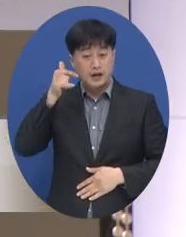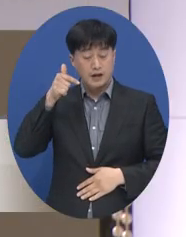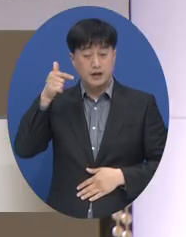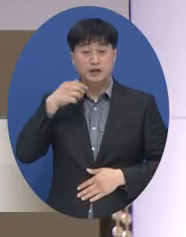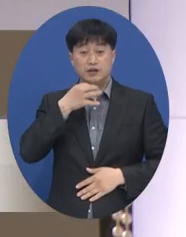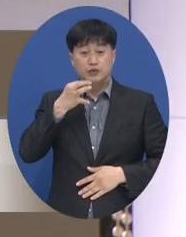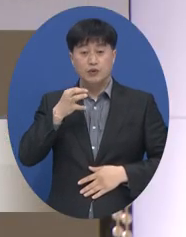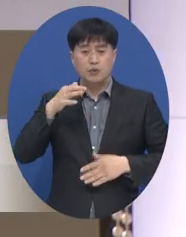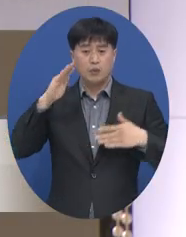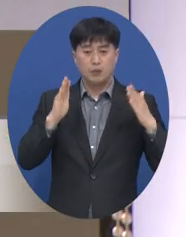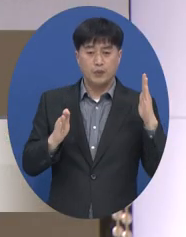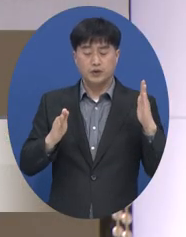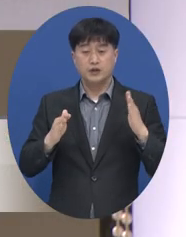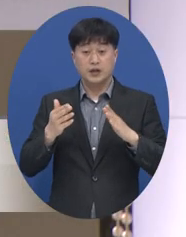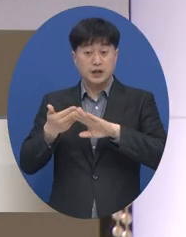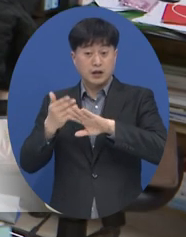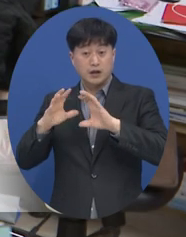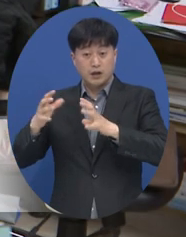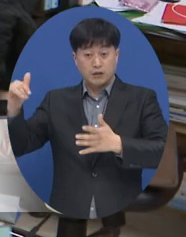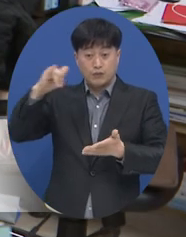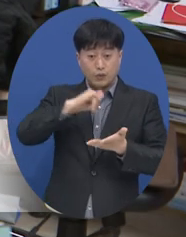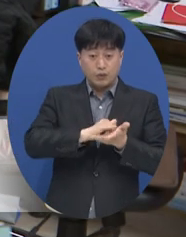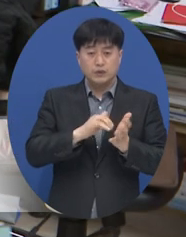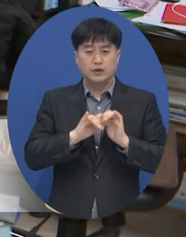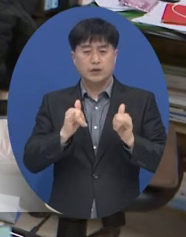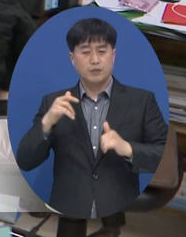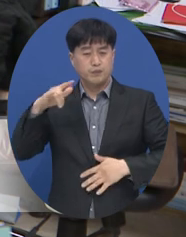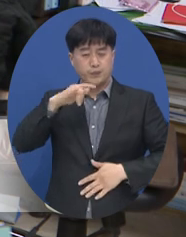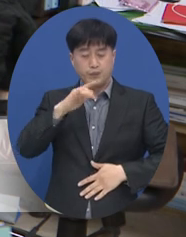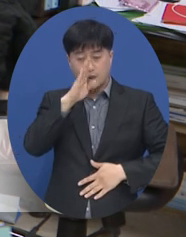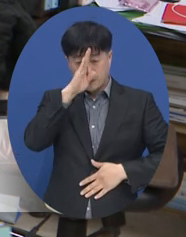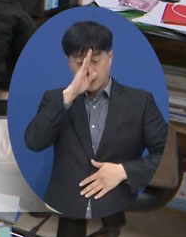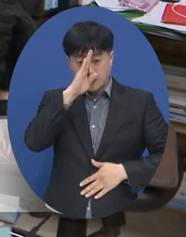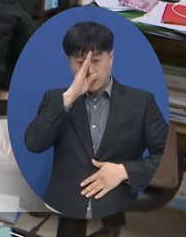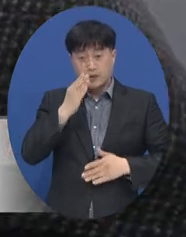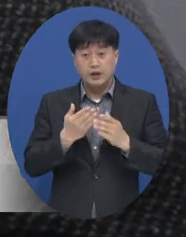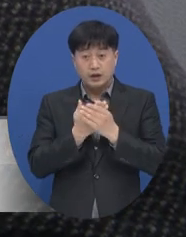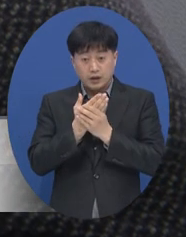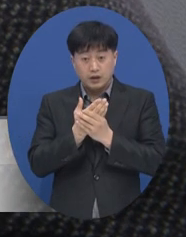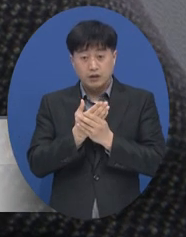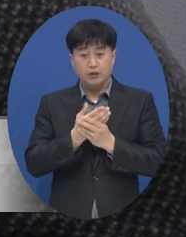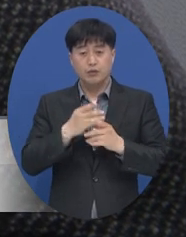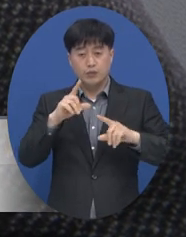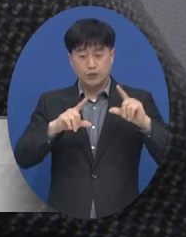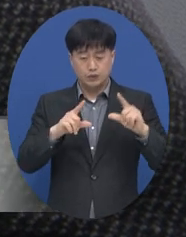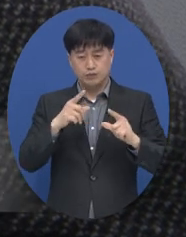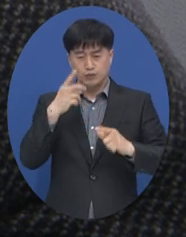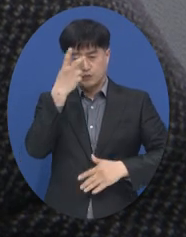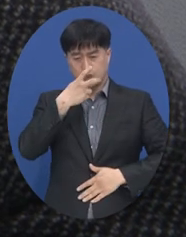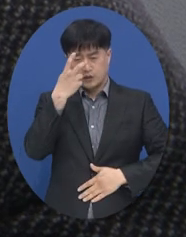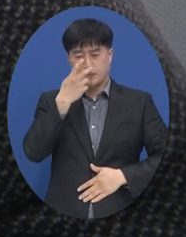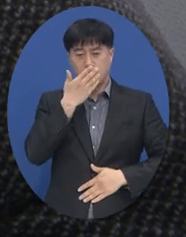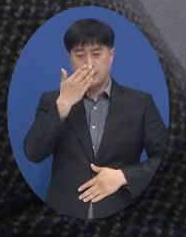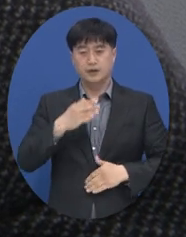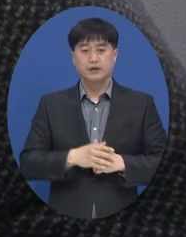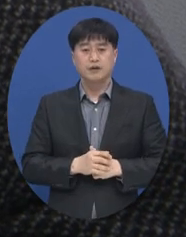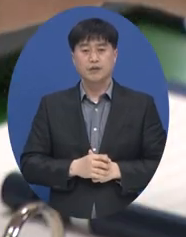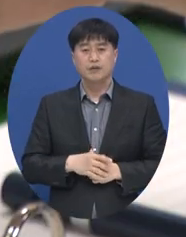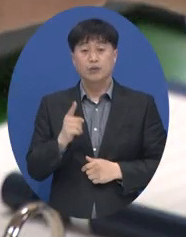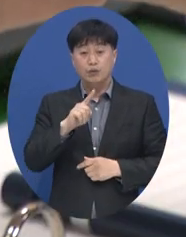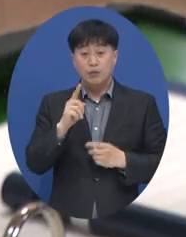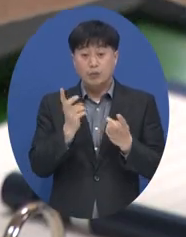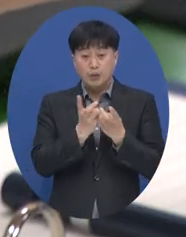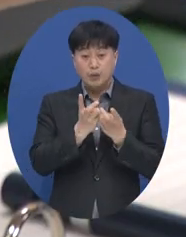로봇이 외국에서 들어온 입국자를 대상으로 코로나19 증상 발현 여부 등 건강 체크를 합니다.